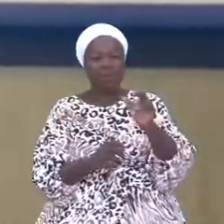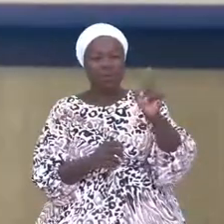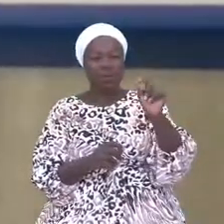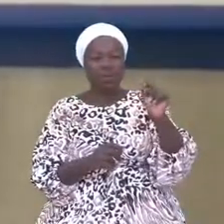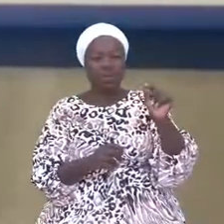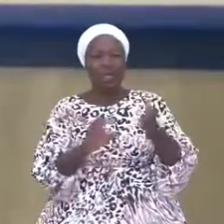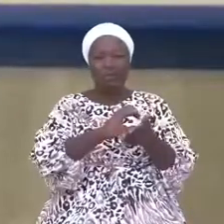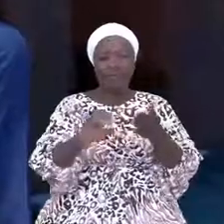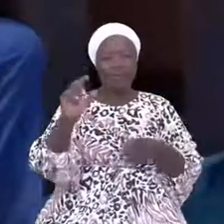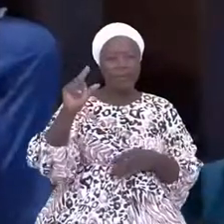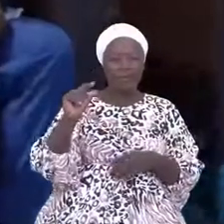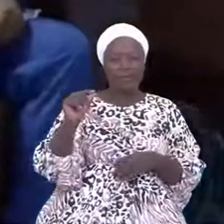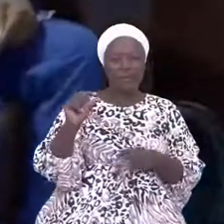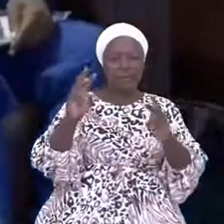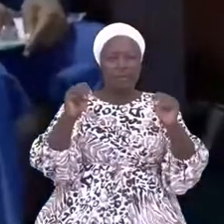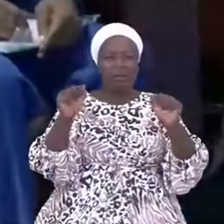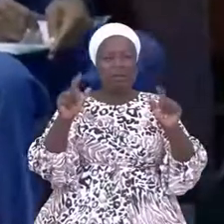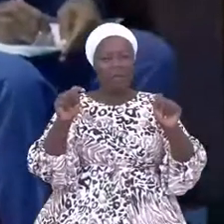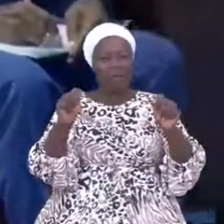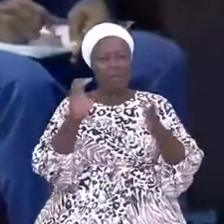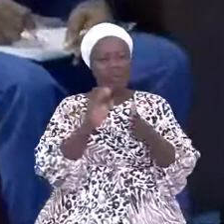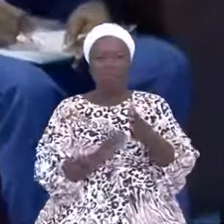Matthieu chapitre 20,